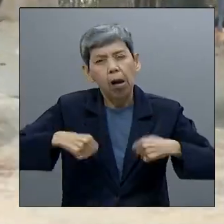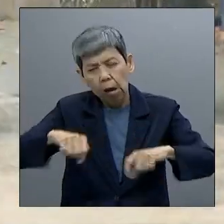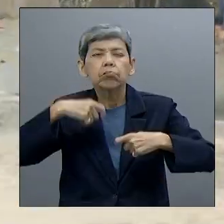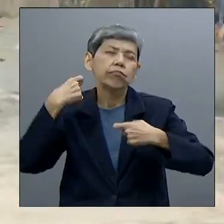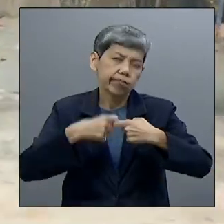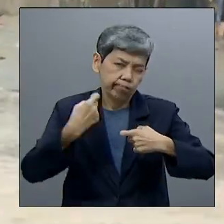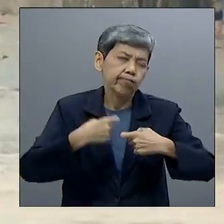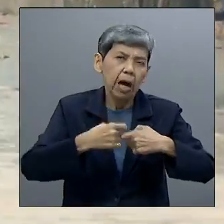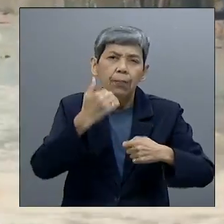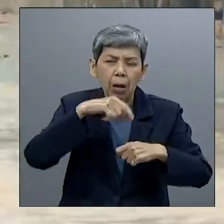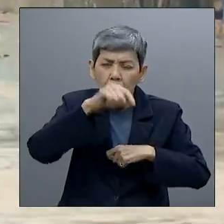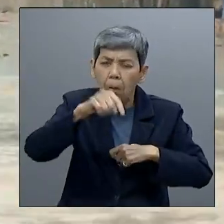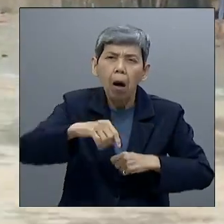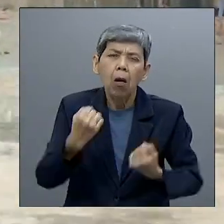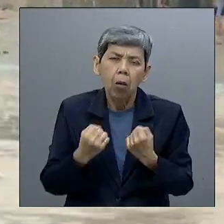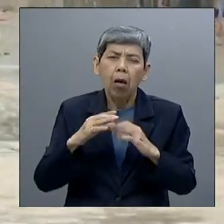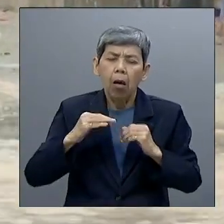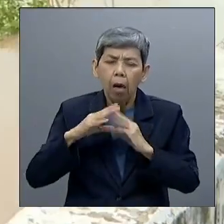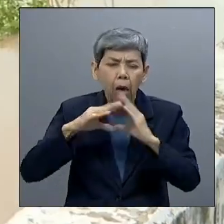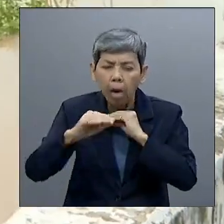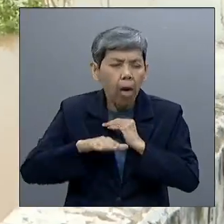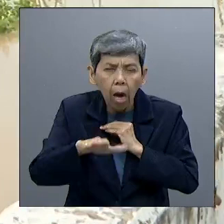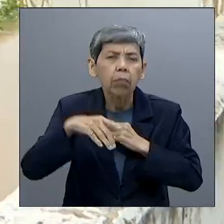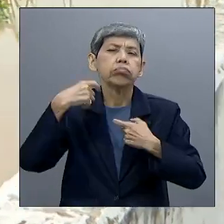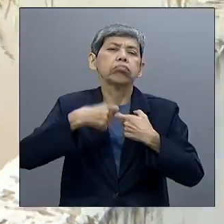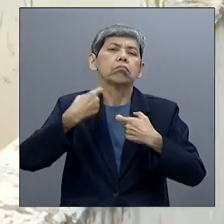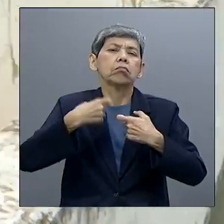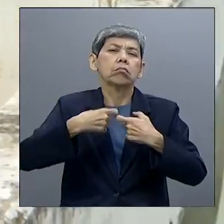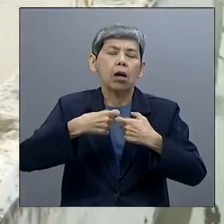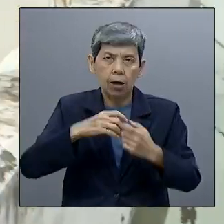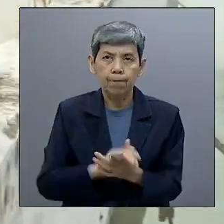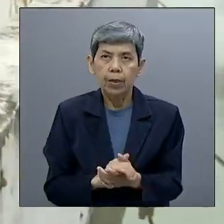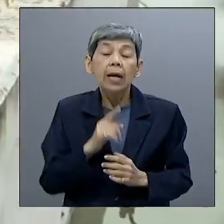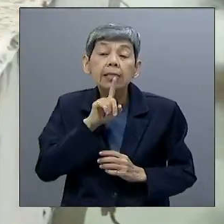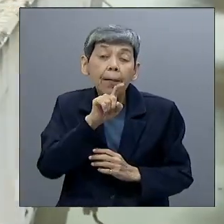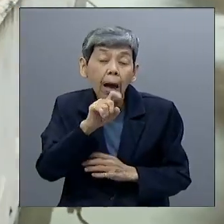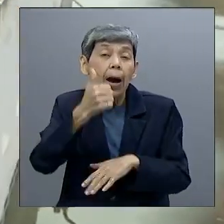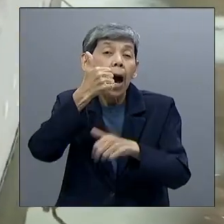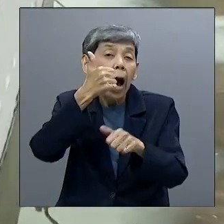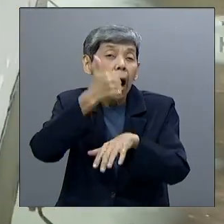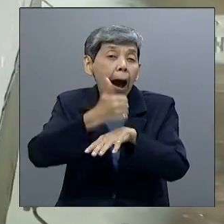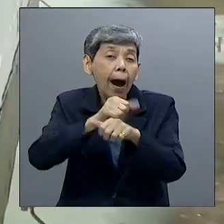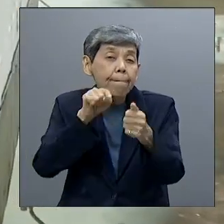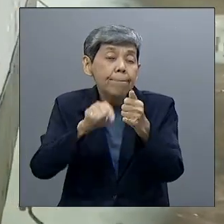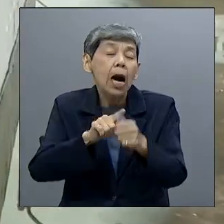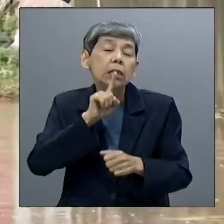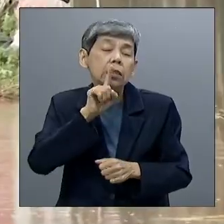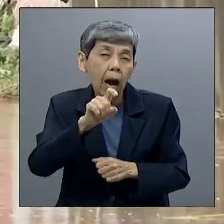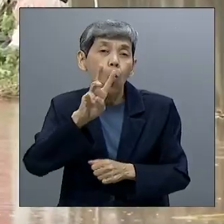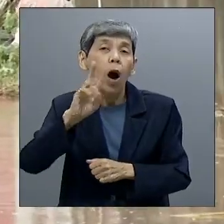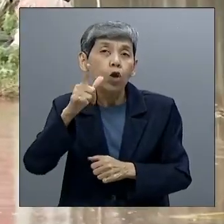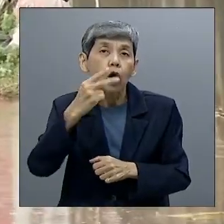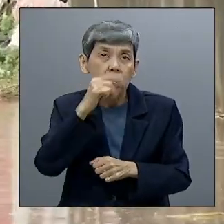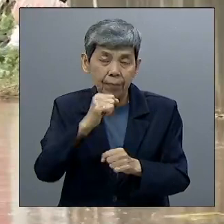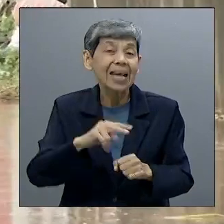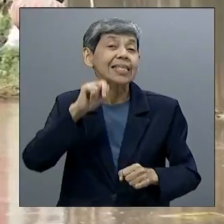ออกชุมชนต่างๆเพราะว่าบางจุดเนี่ยรถเล็กยังไม่สามารถสัญจรผ่านไปมาได้สอบถามนายอำเภอวังทองบอกว่า